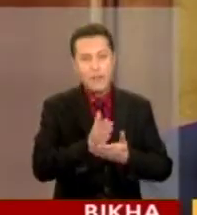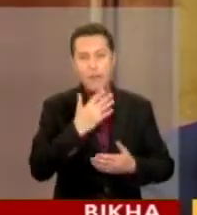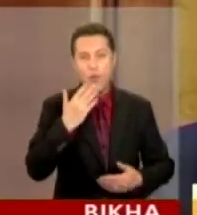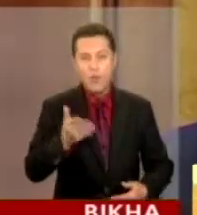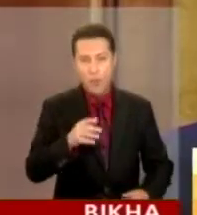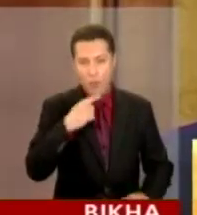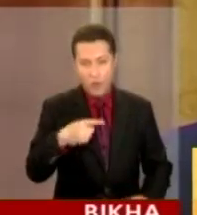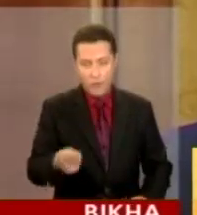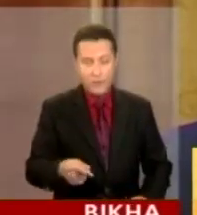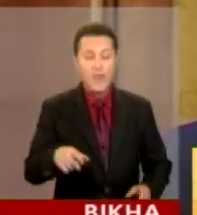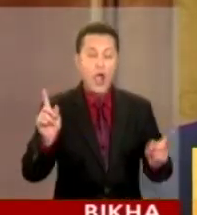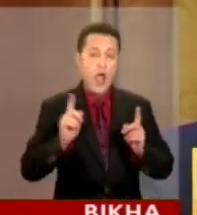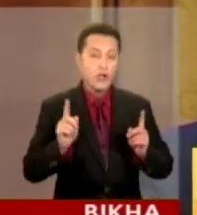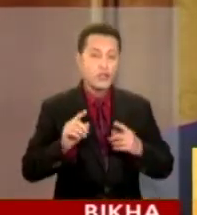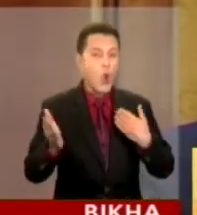Що стосується